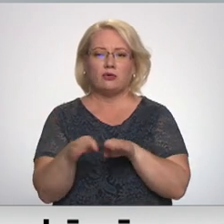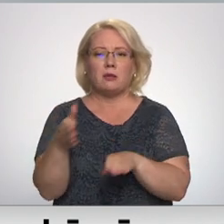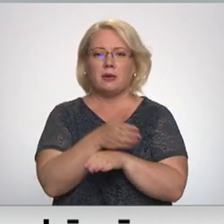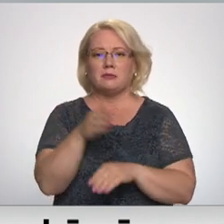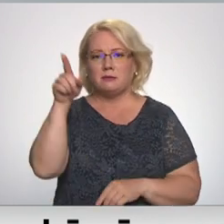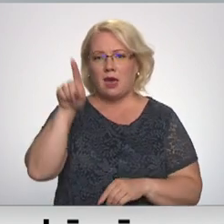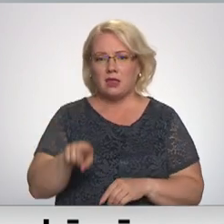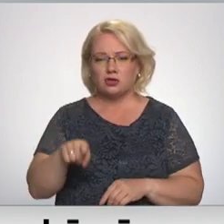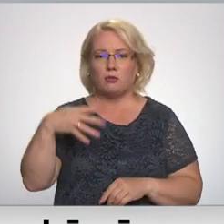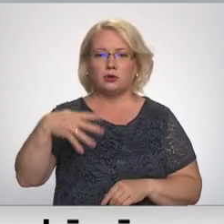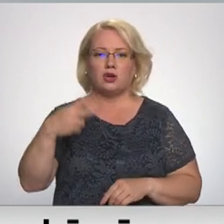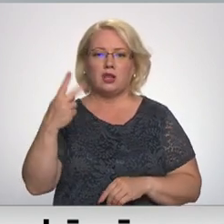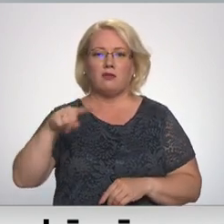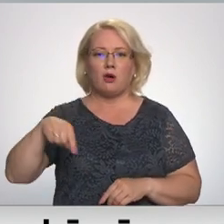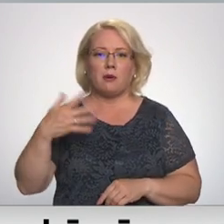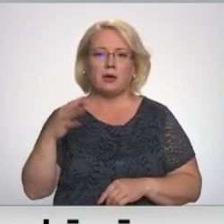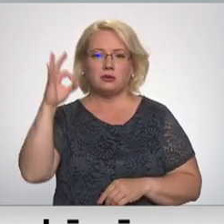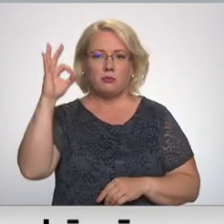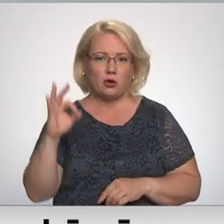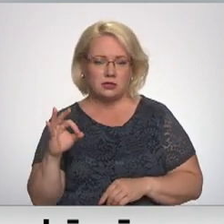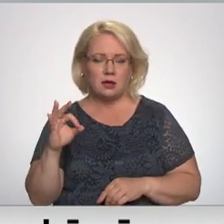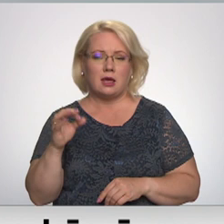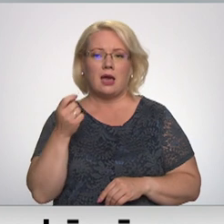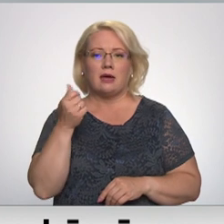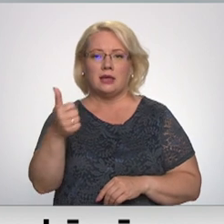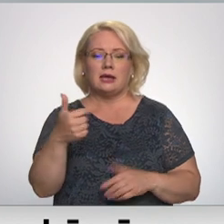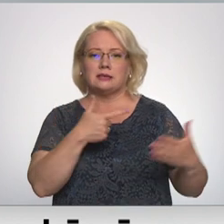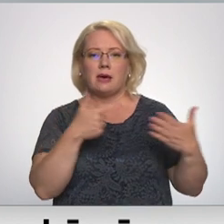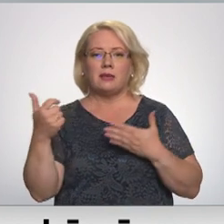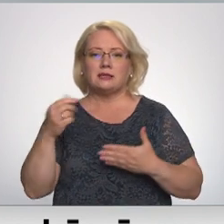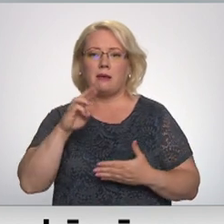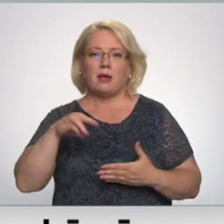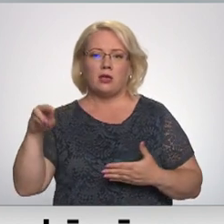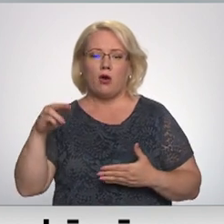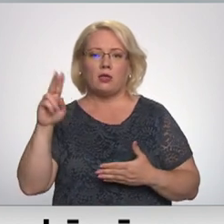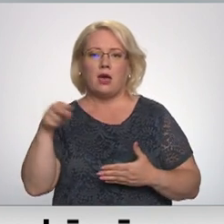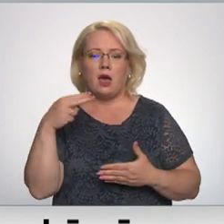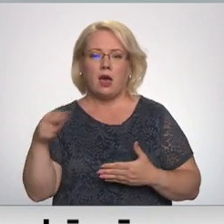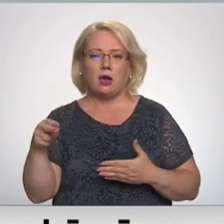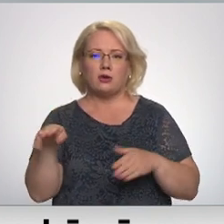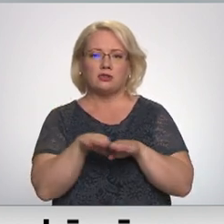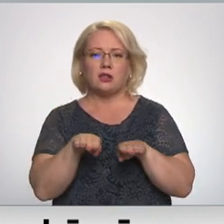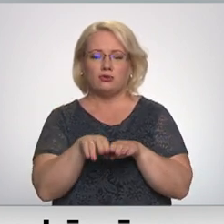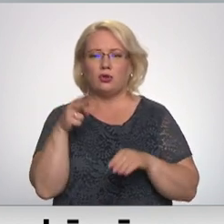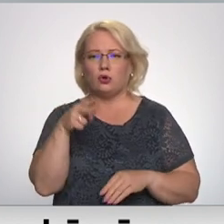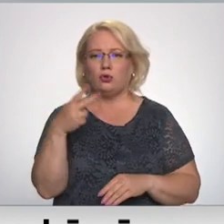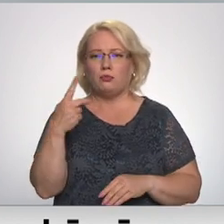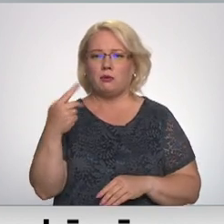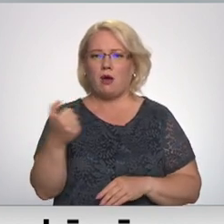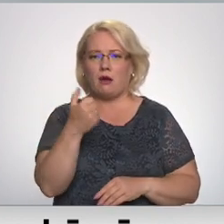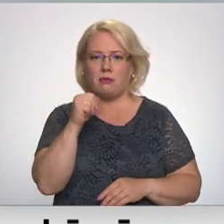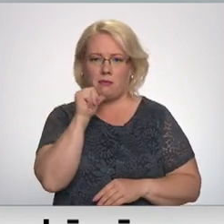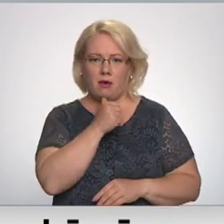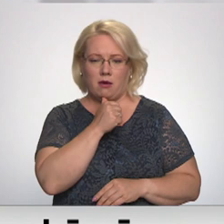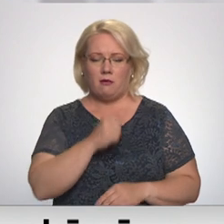par 42,5% jeb gandrīz 700 miljoniem eiro vairāk nekā 2021. Gada maijā.